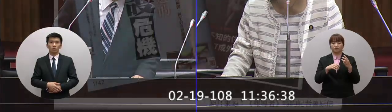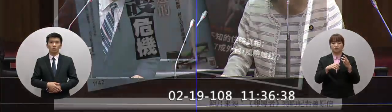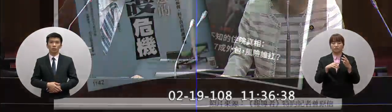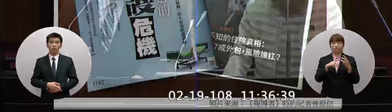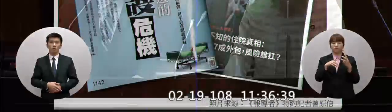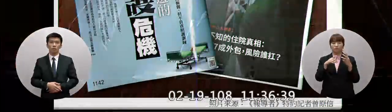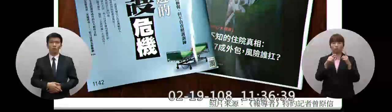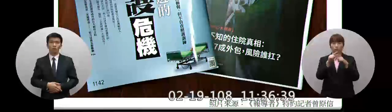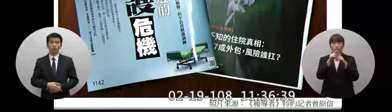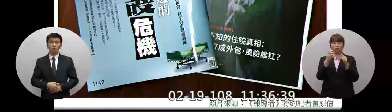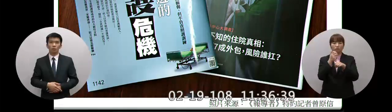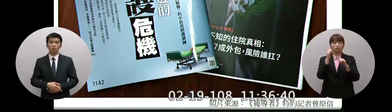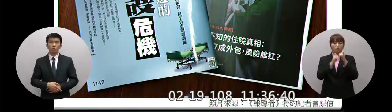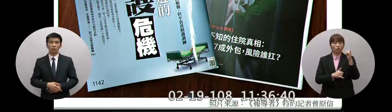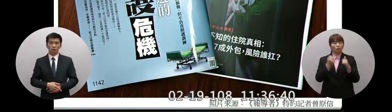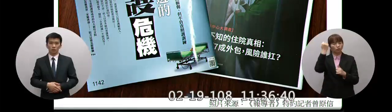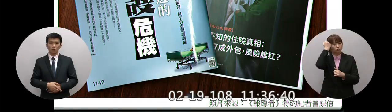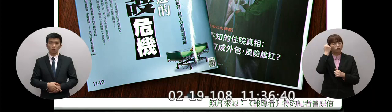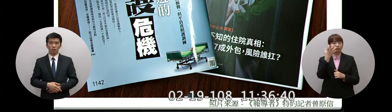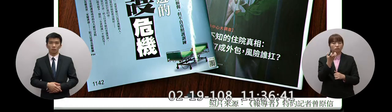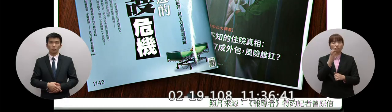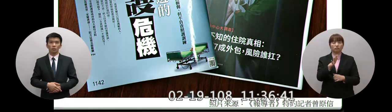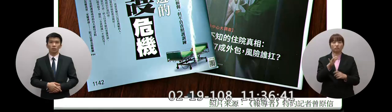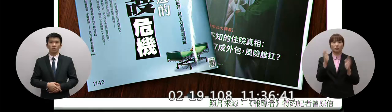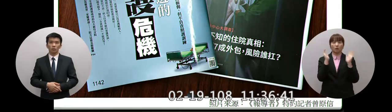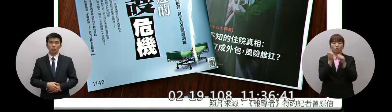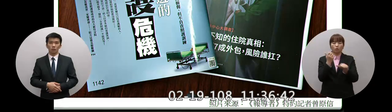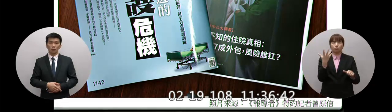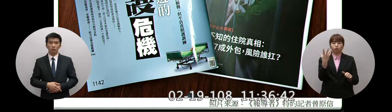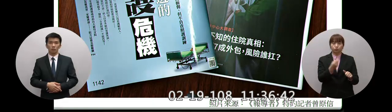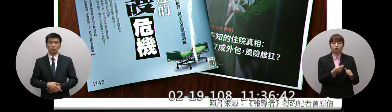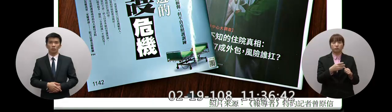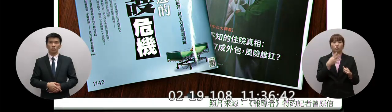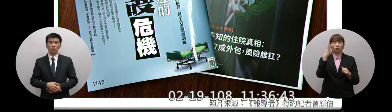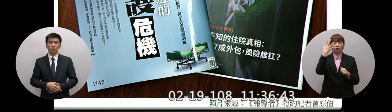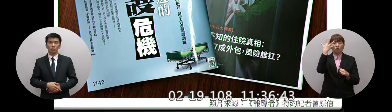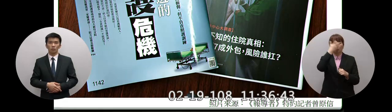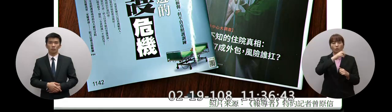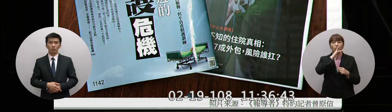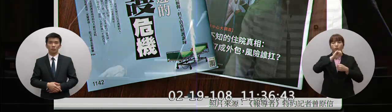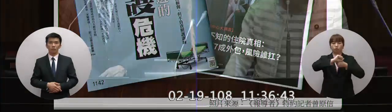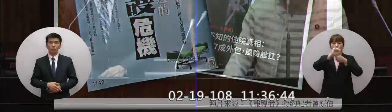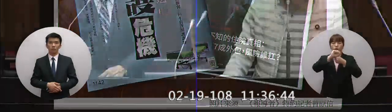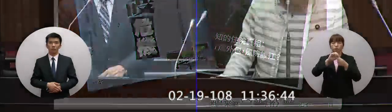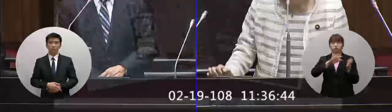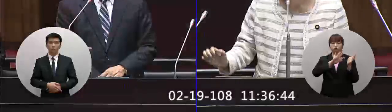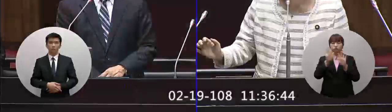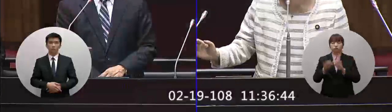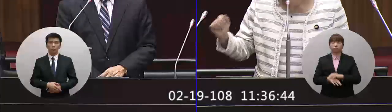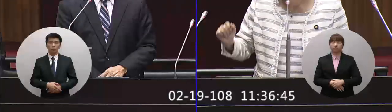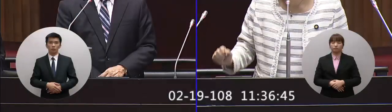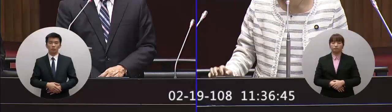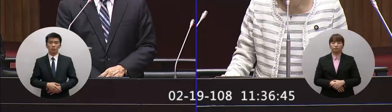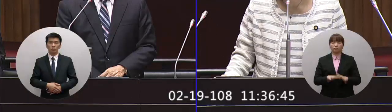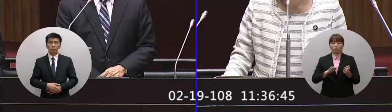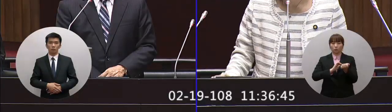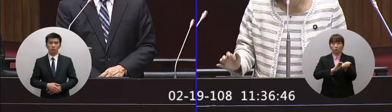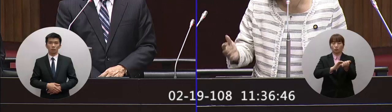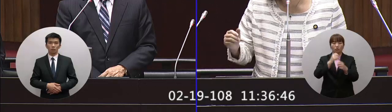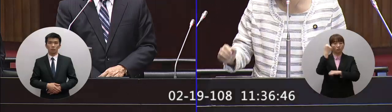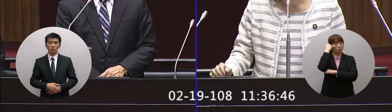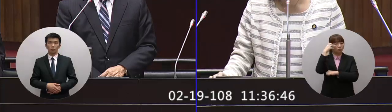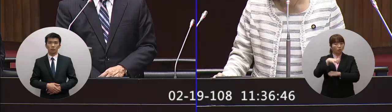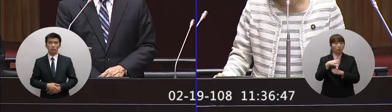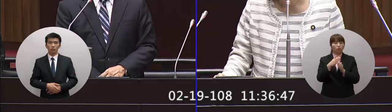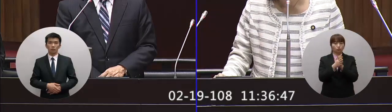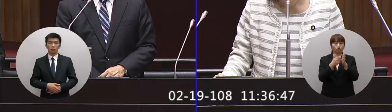三明治四代的这中生代的一个痛哈，因为我们现在少子女化、高龄化的一个情形啊。那我们现在到医院住院，医